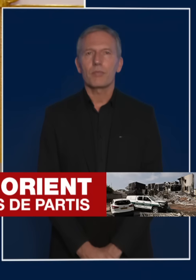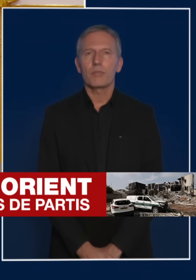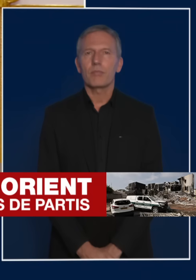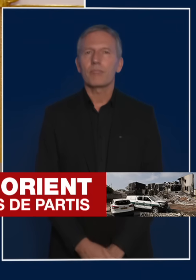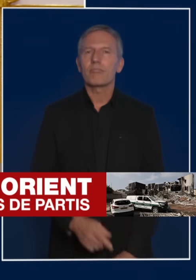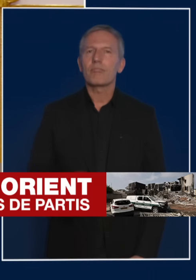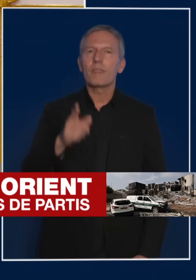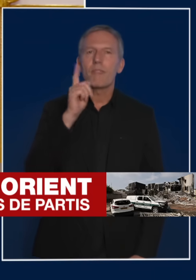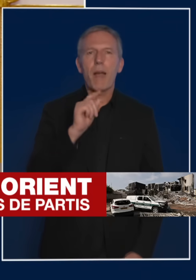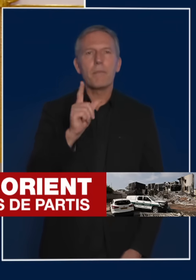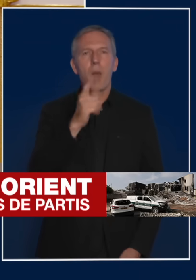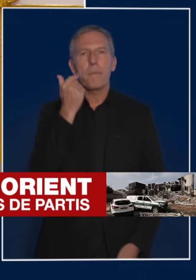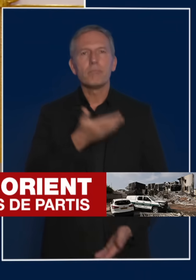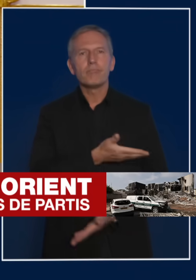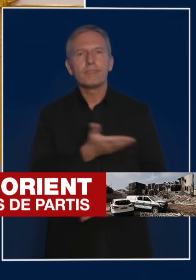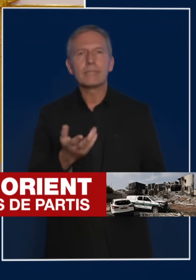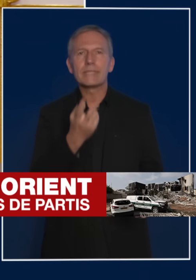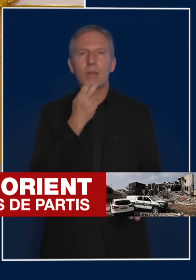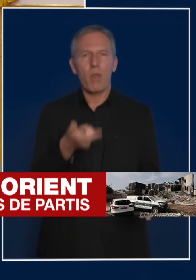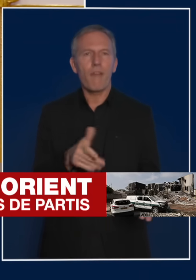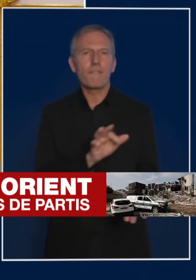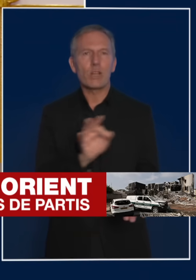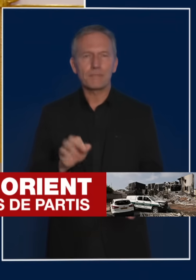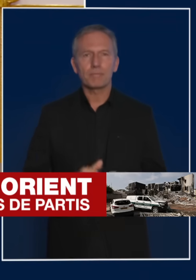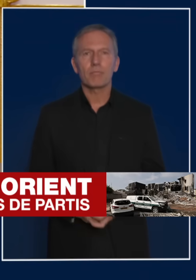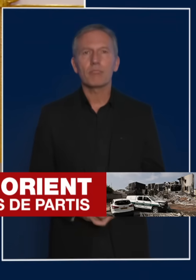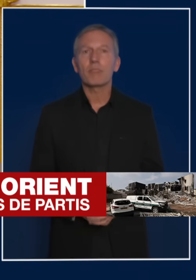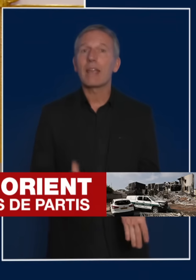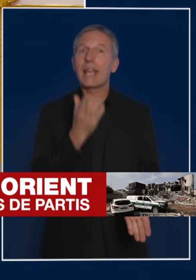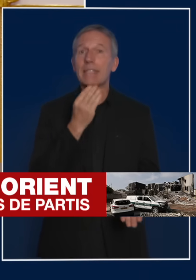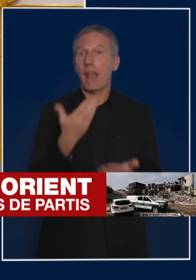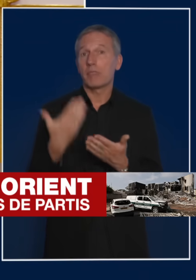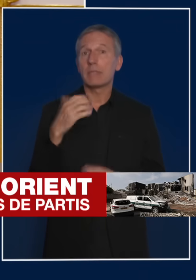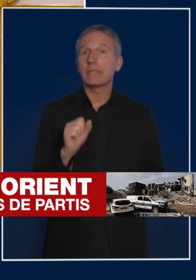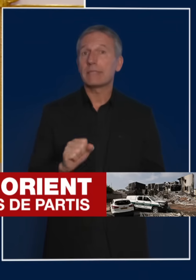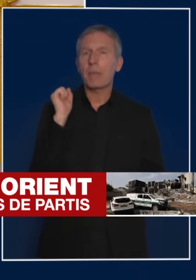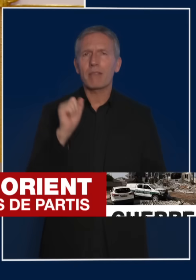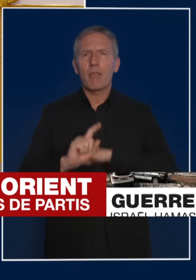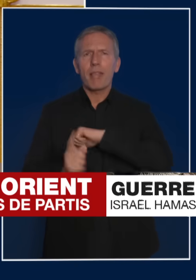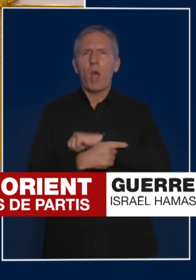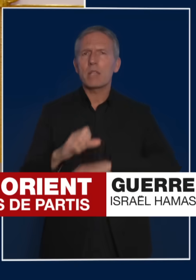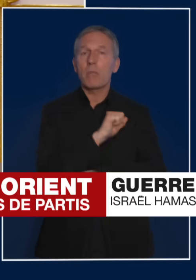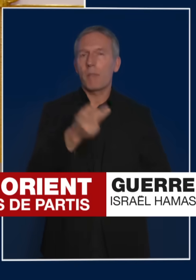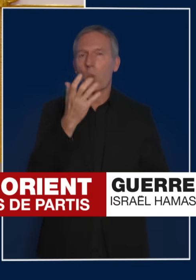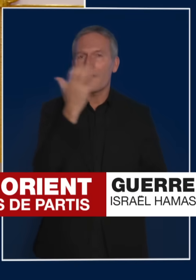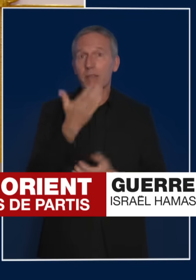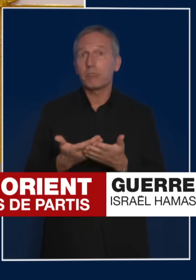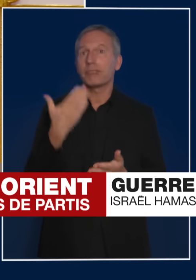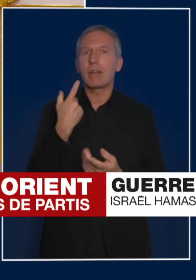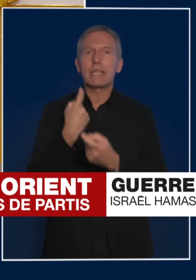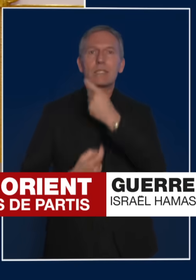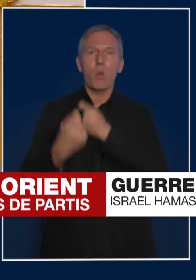française français mes chers compatriotes Israël a connu samedi l'attaque terroriste la plus tragique de son